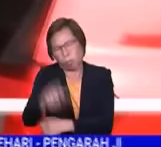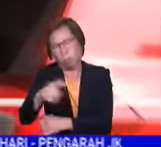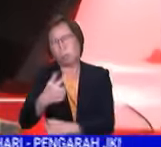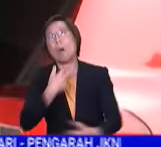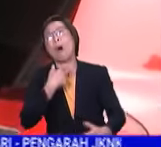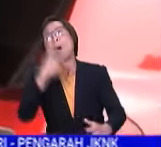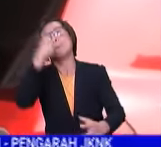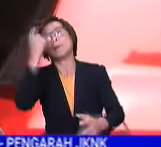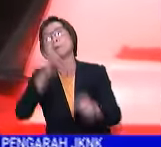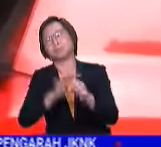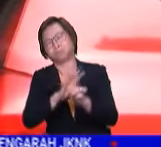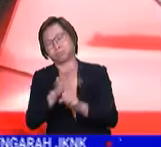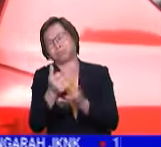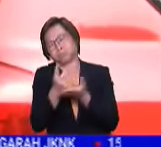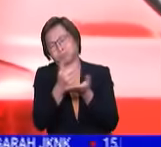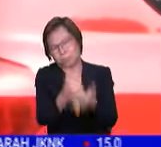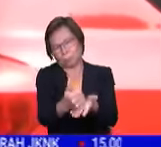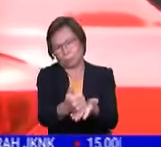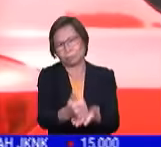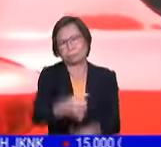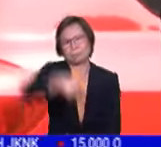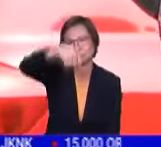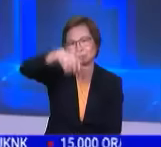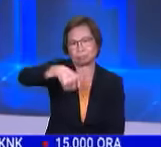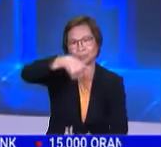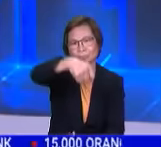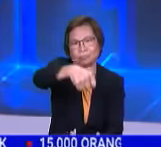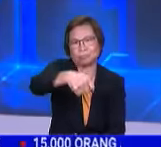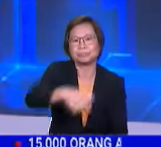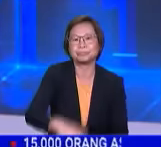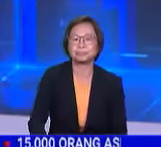pandemik COVID-19.